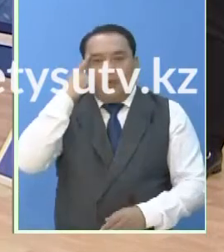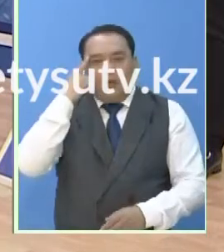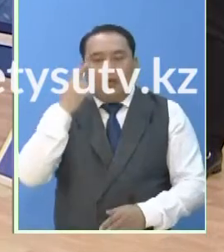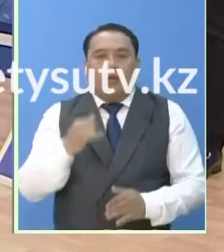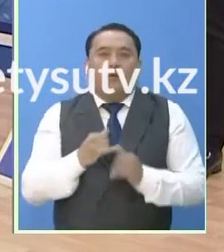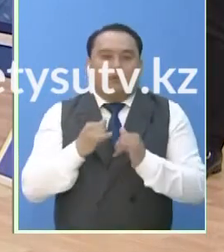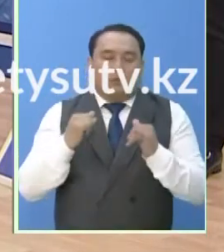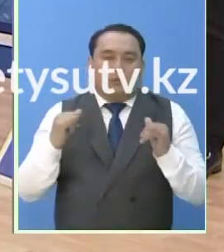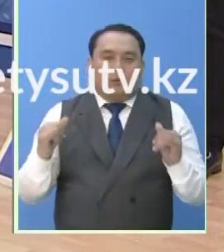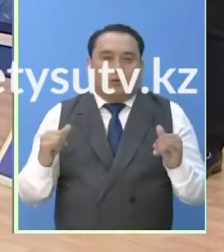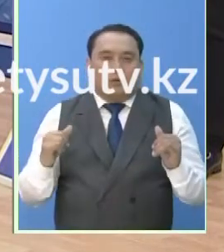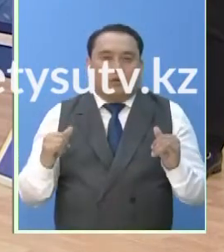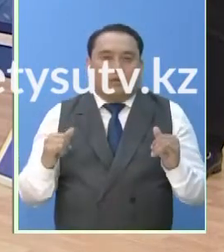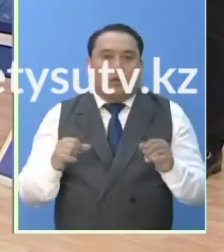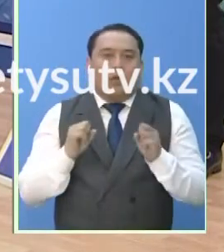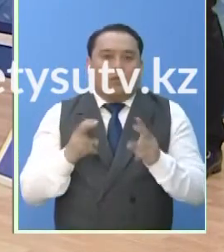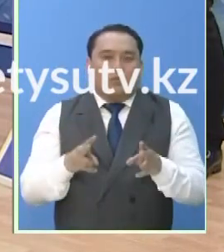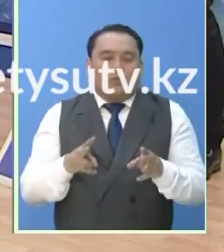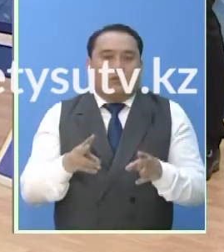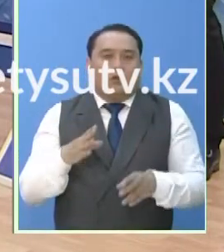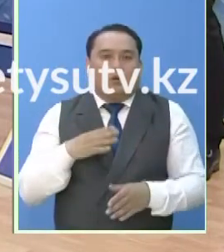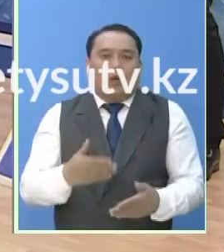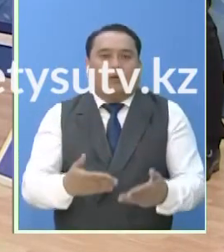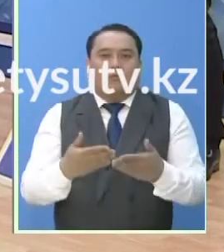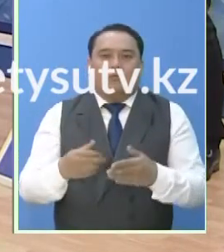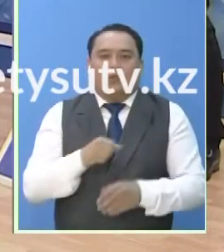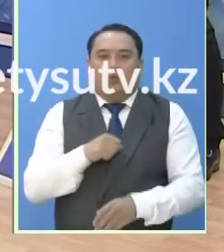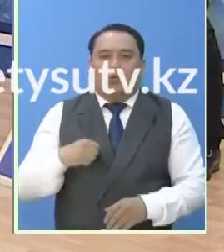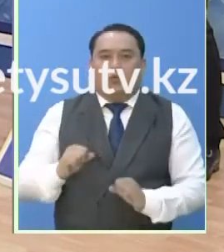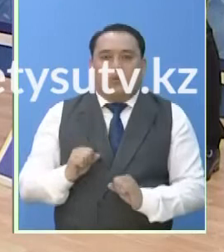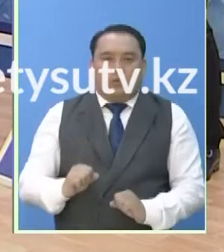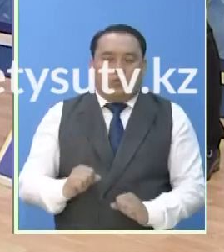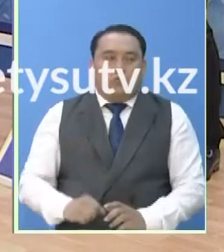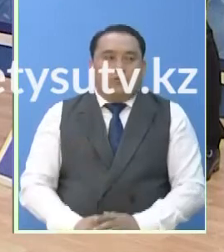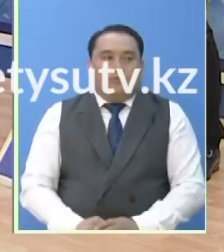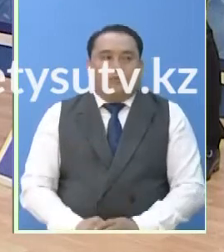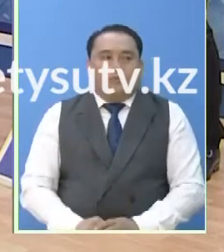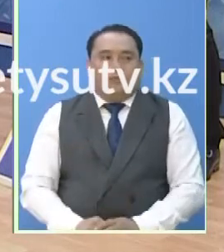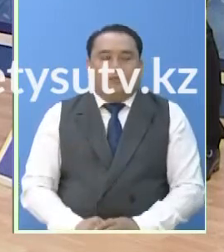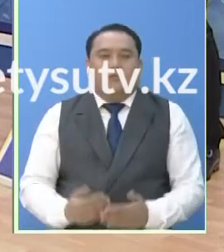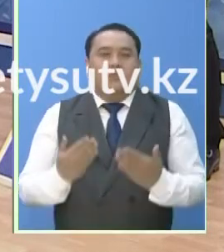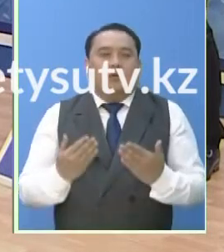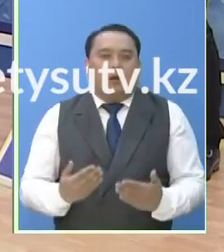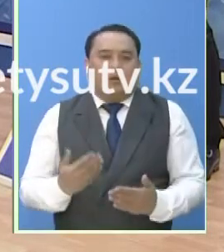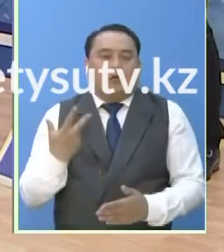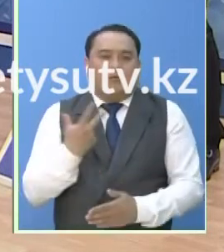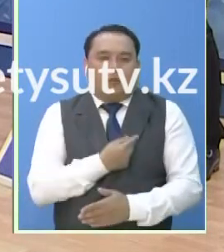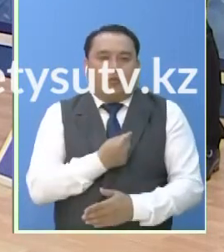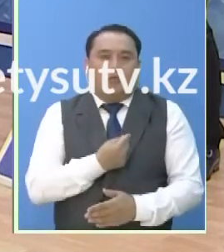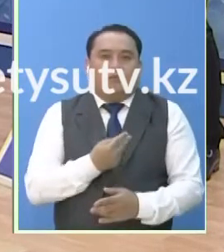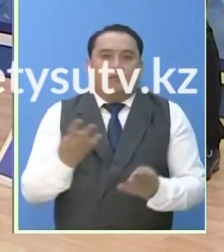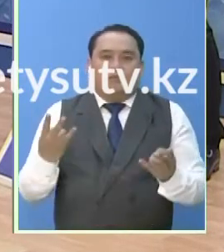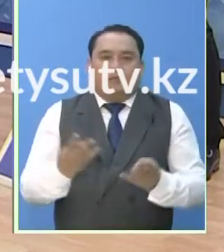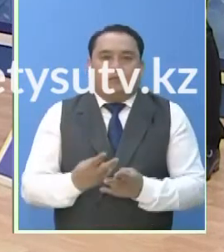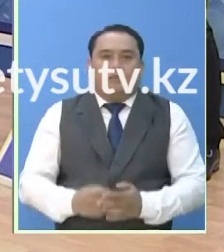картайда тагда ооруп калмоо үчүн адам өз-өзүн сактануу үчүн жанагы мына азыркы салынып аткан вакцинаны кабылдоо керек